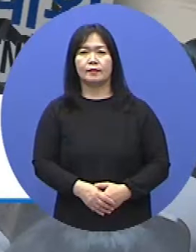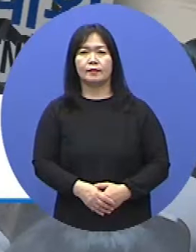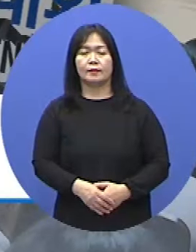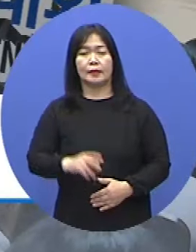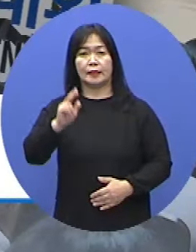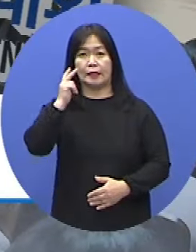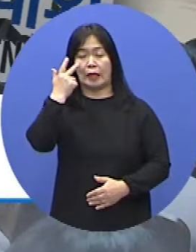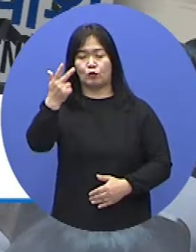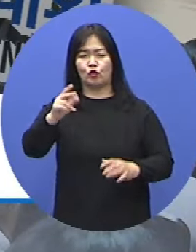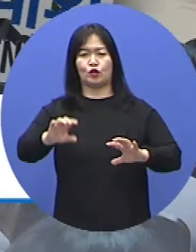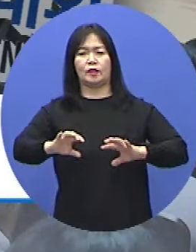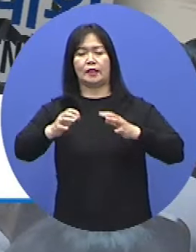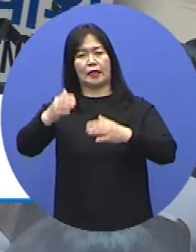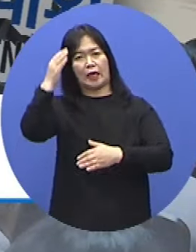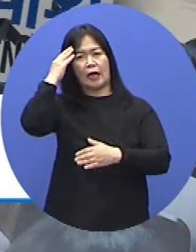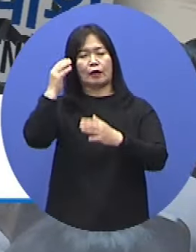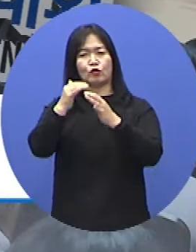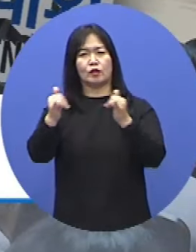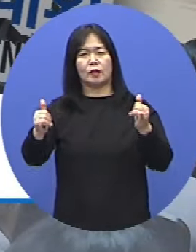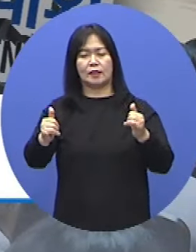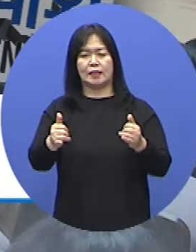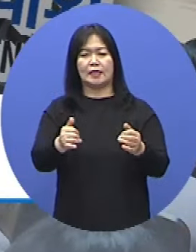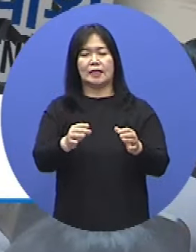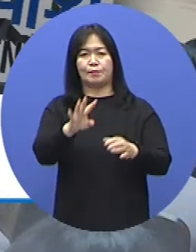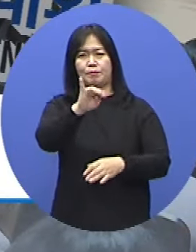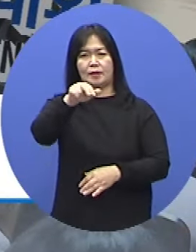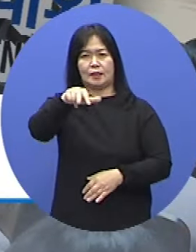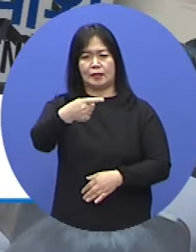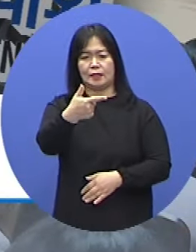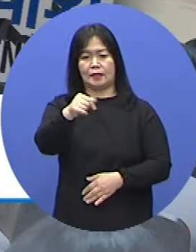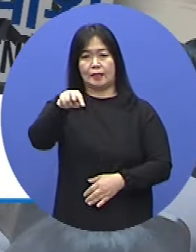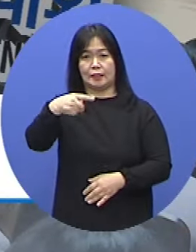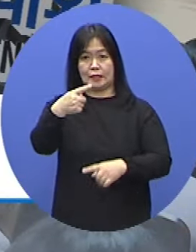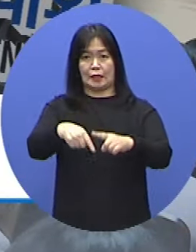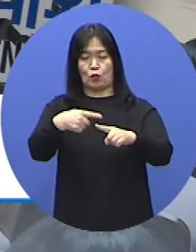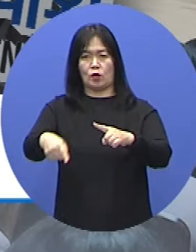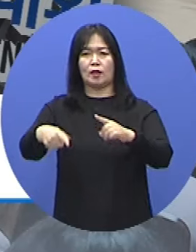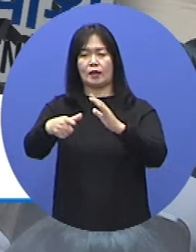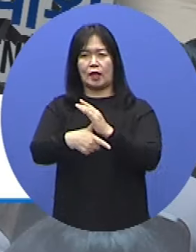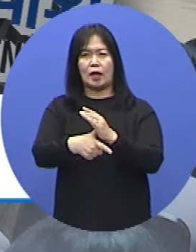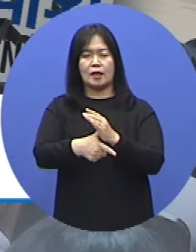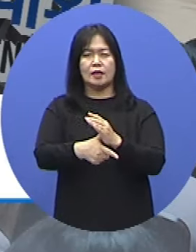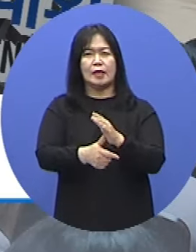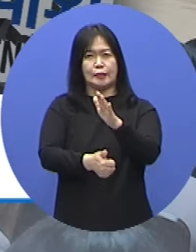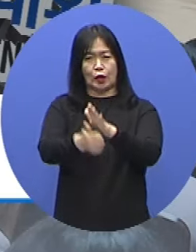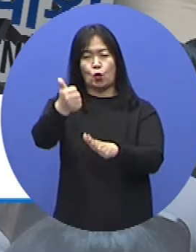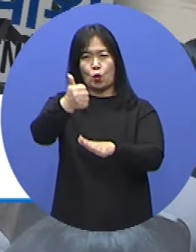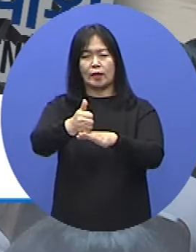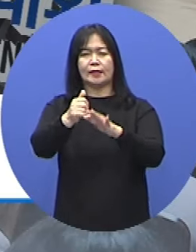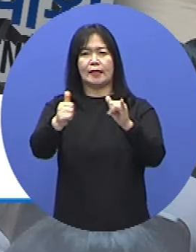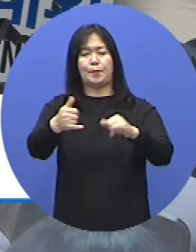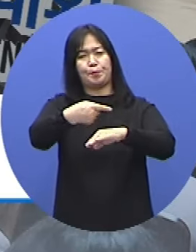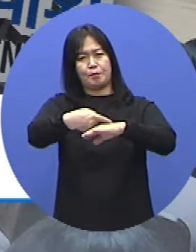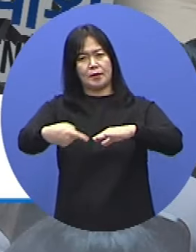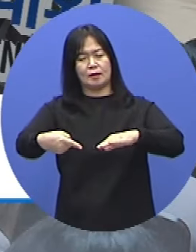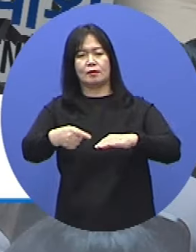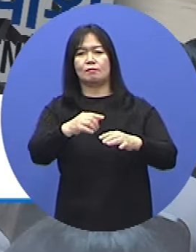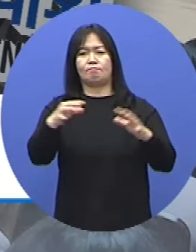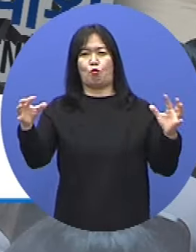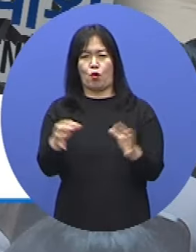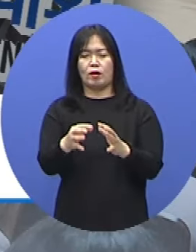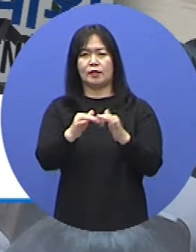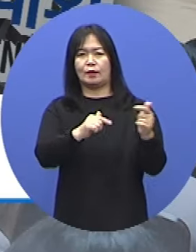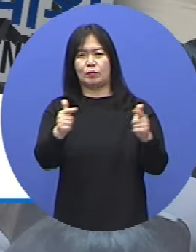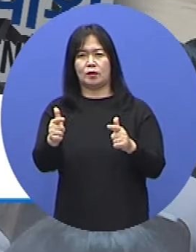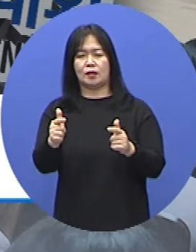다음 주 열리는 세계 한인 비즈니스 대회 기간은 여러 나라에서 성공한 동포 기업인들이 대거 전북을 찾을